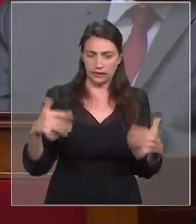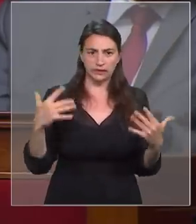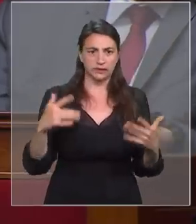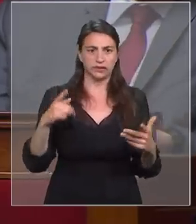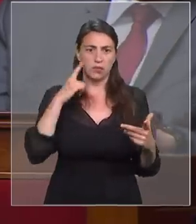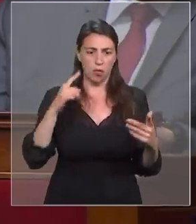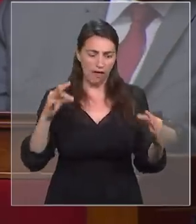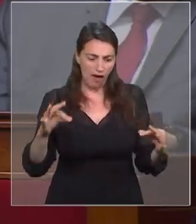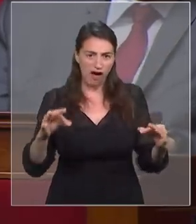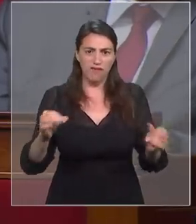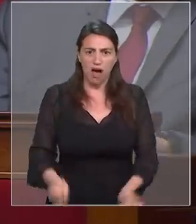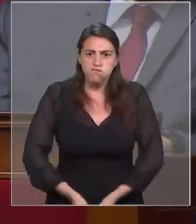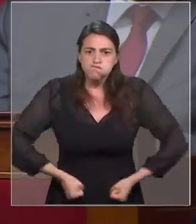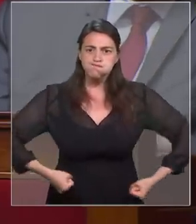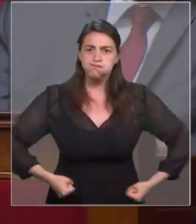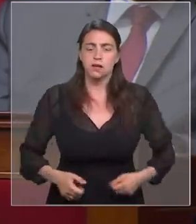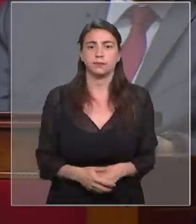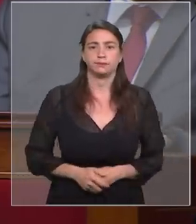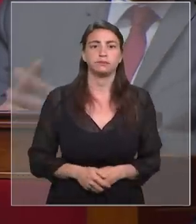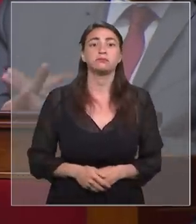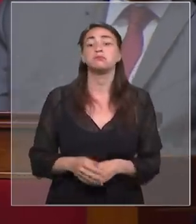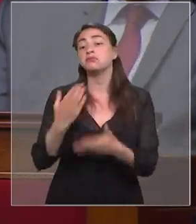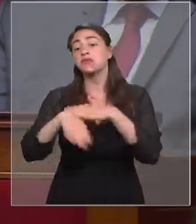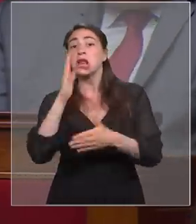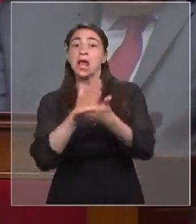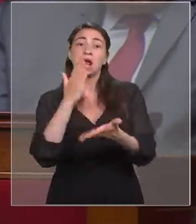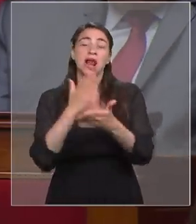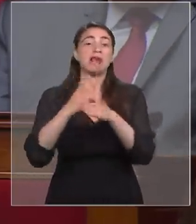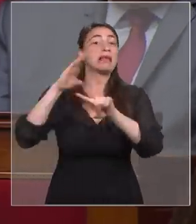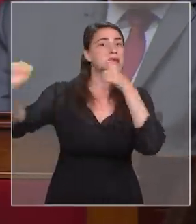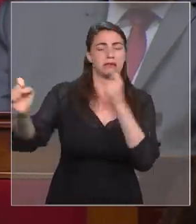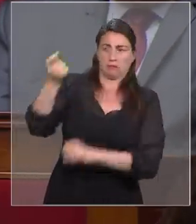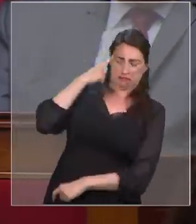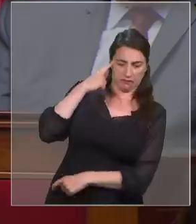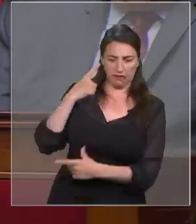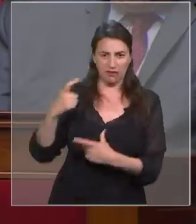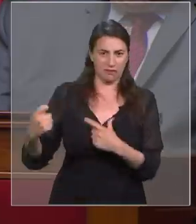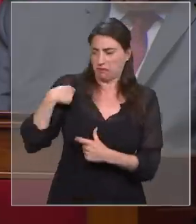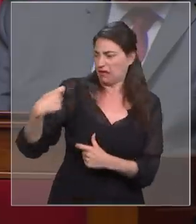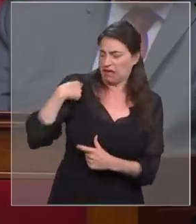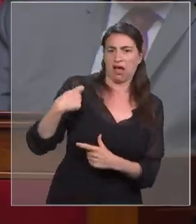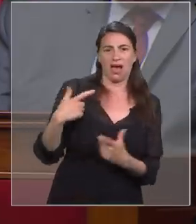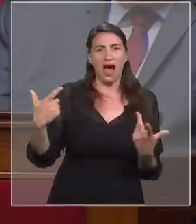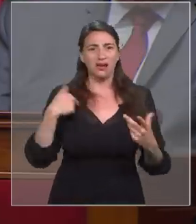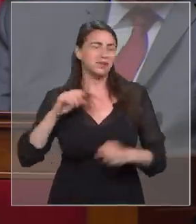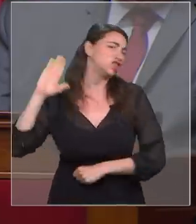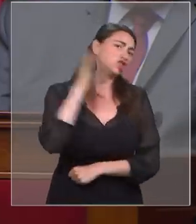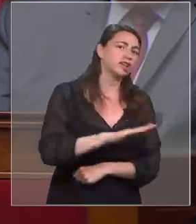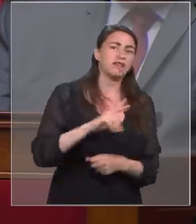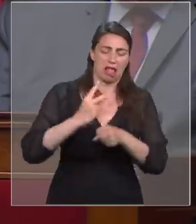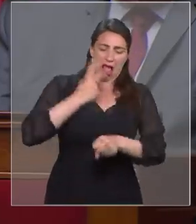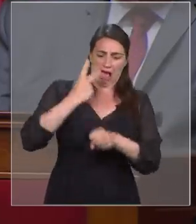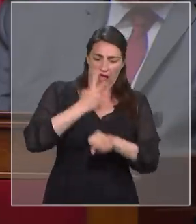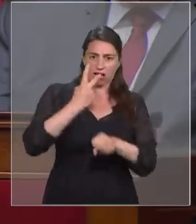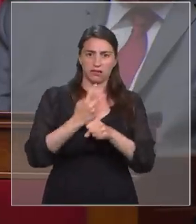mon poids. En classe, je recevais des stylos, des coups de compas dans le dos. je me prenais des gifles et des insultes. Pendant